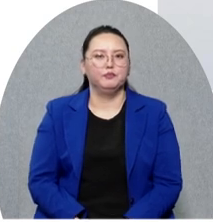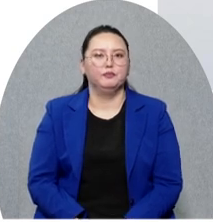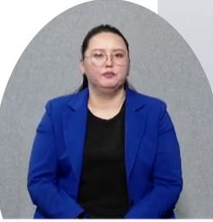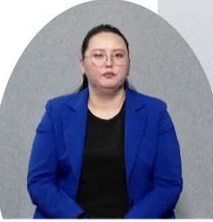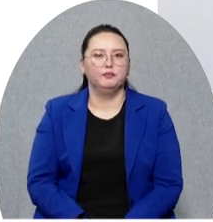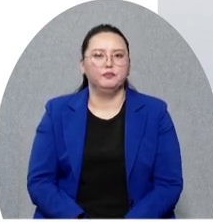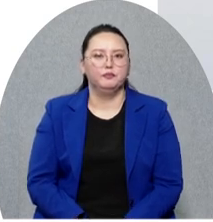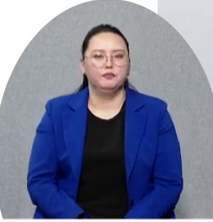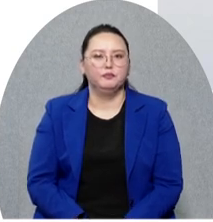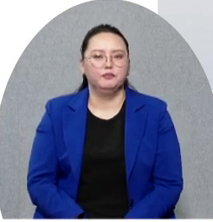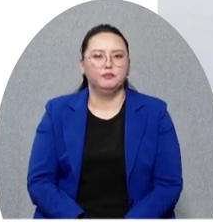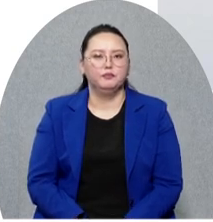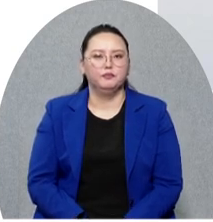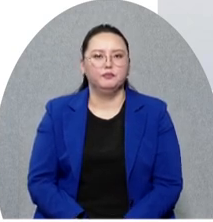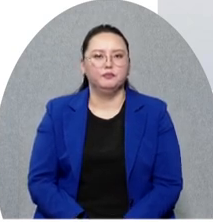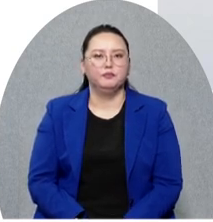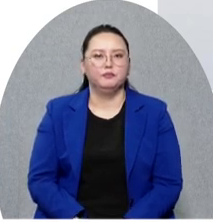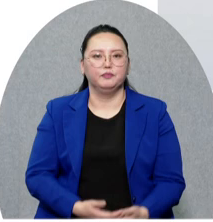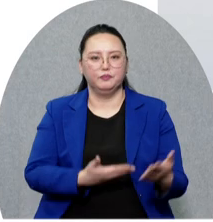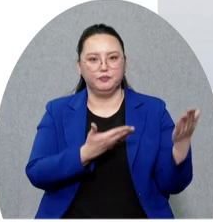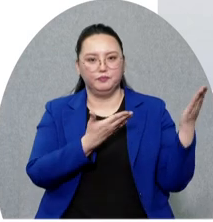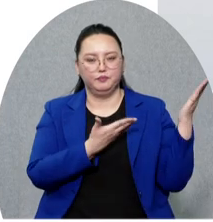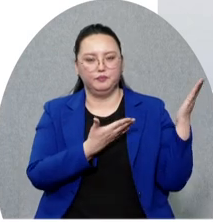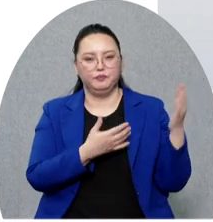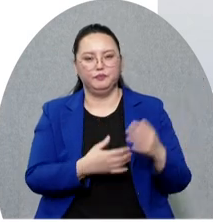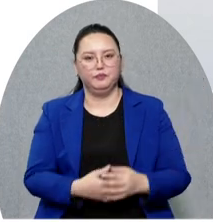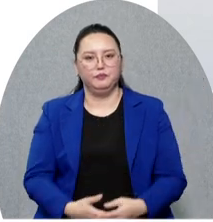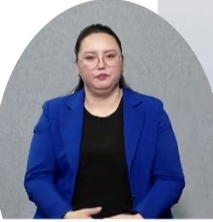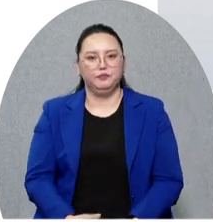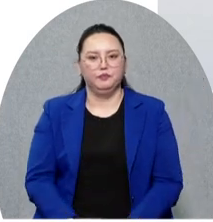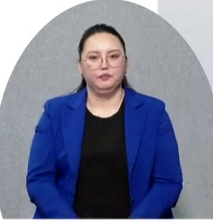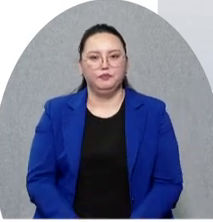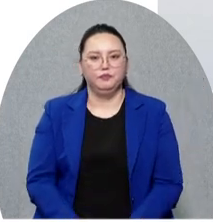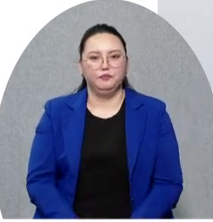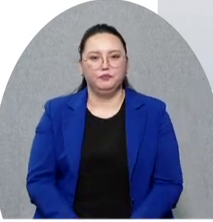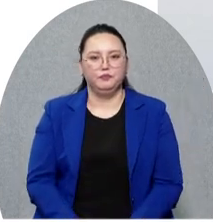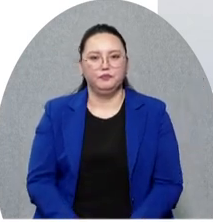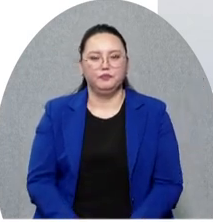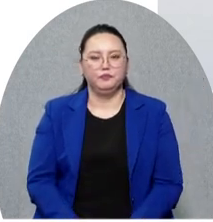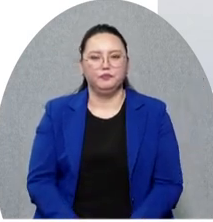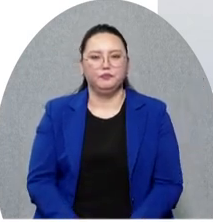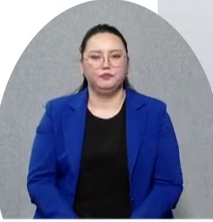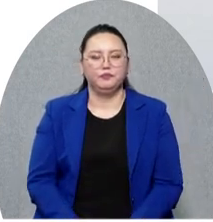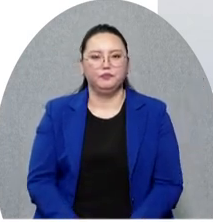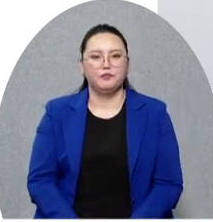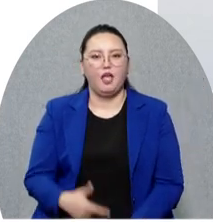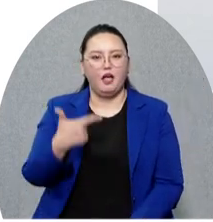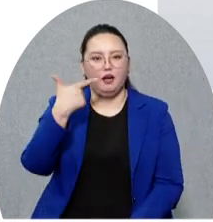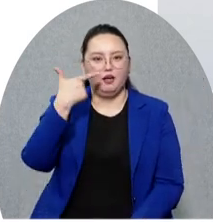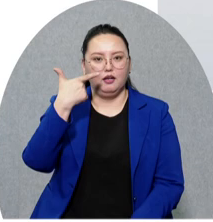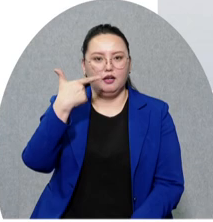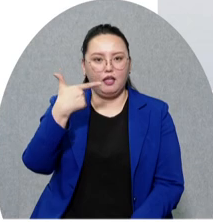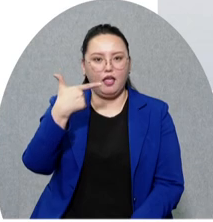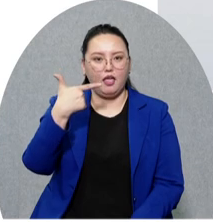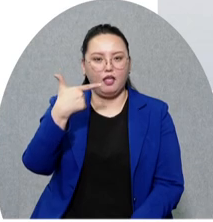L дээрэс нь G хос ихшгийн бүтэцтэй хай бай гэсэн үг байна. Г-гэр